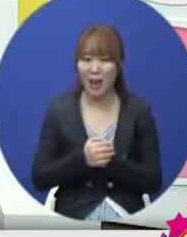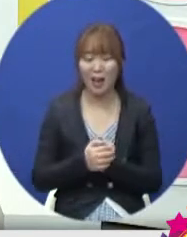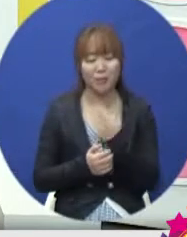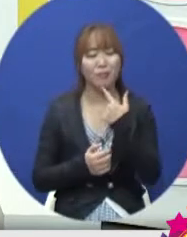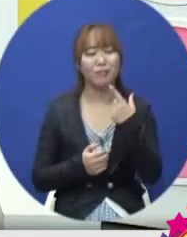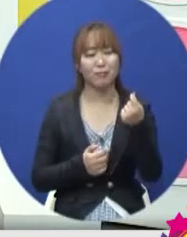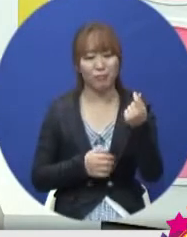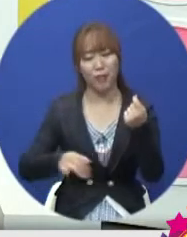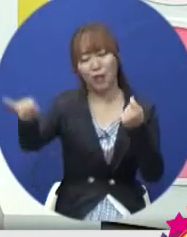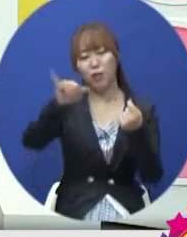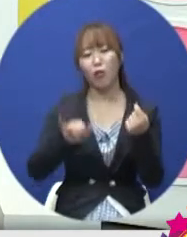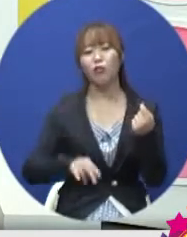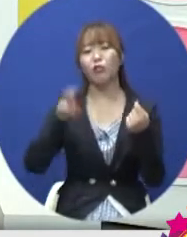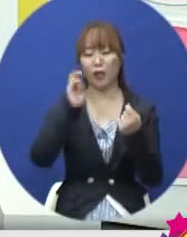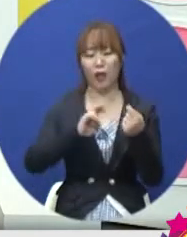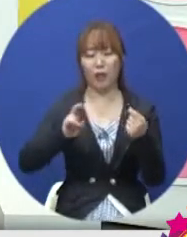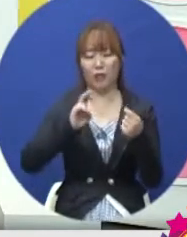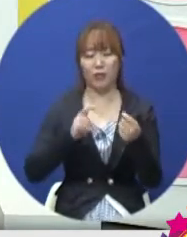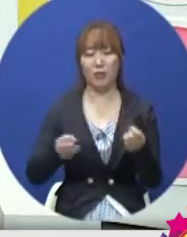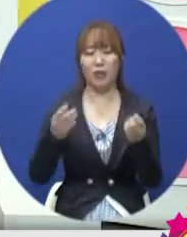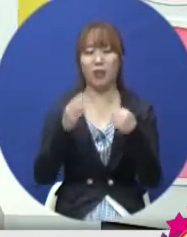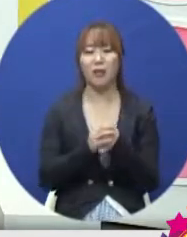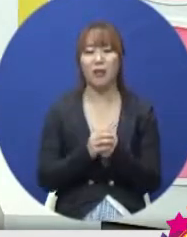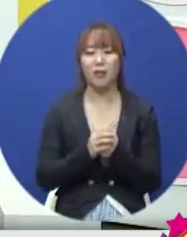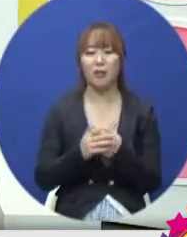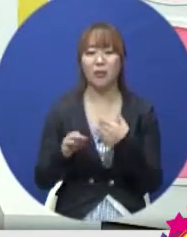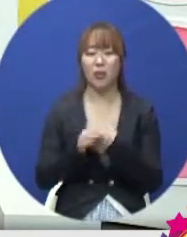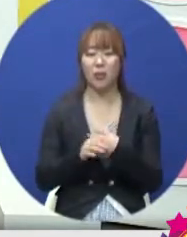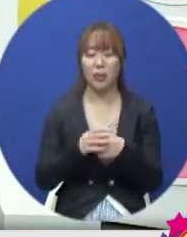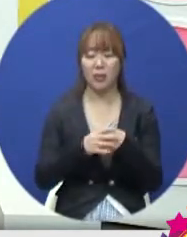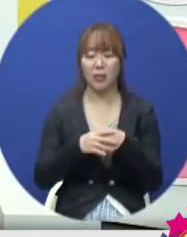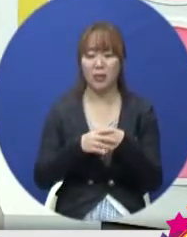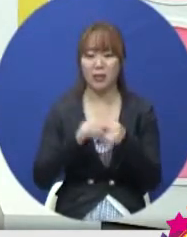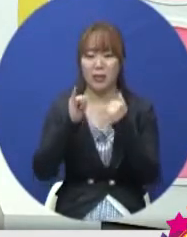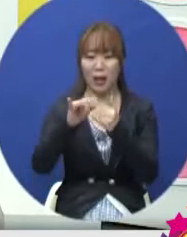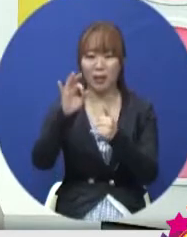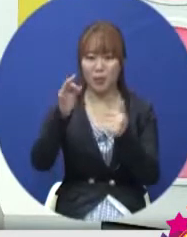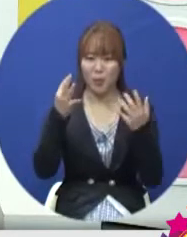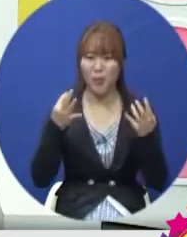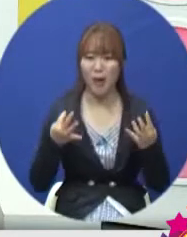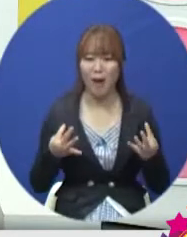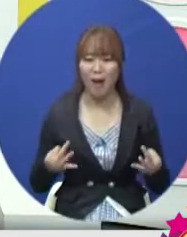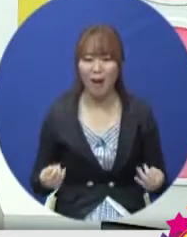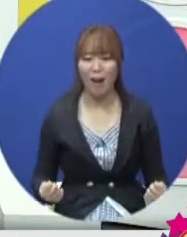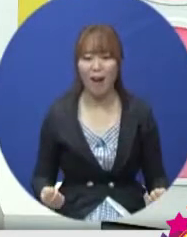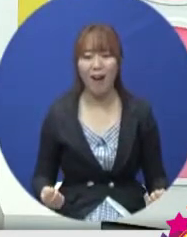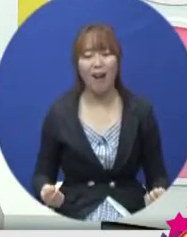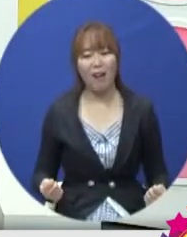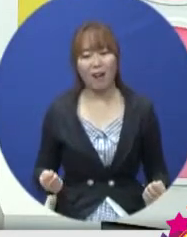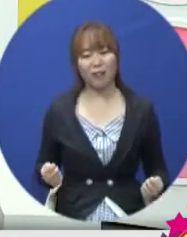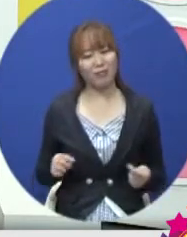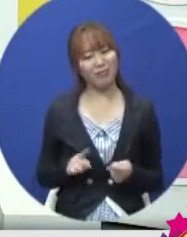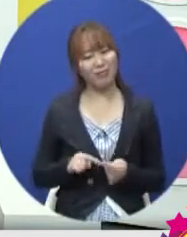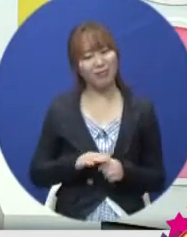예, 전국가요제입니다. 아, 전국가요제. 야, 그럼 예, 상금도 예, 많겠네요, 아, 아버님? 예, 그 정확한 건